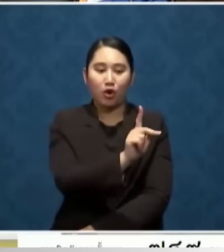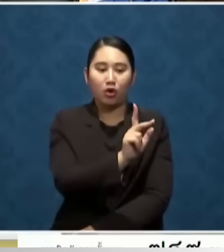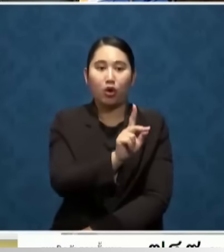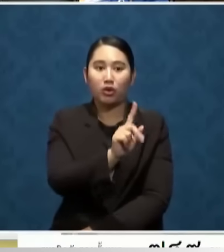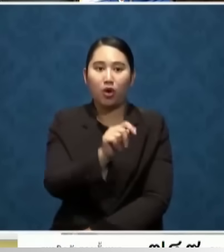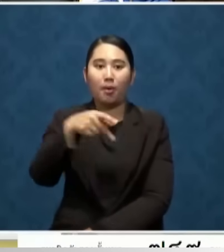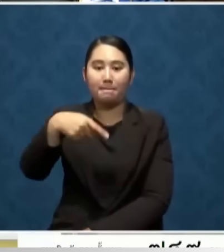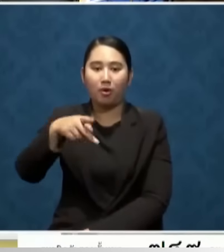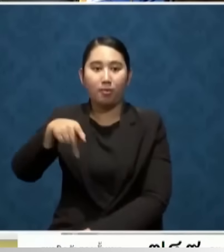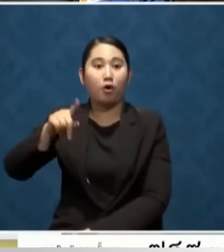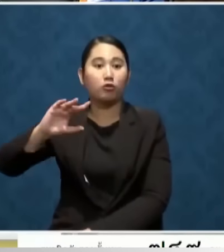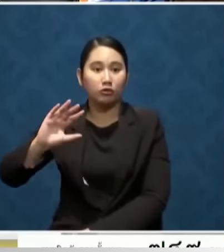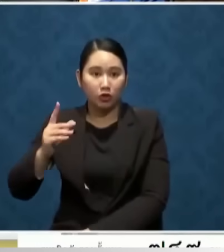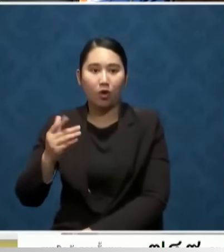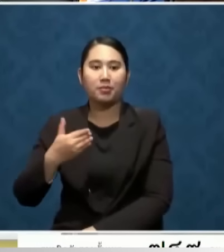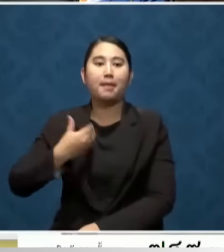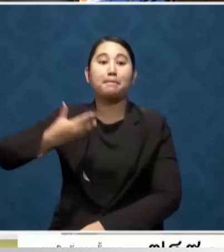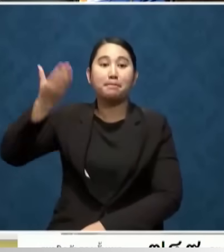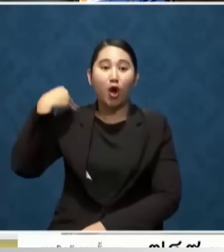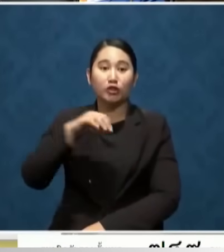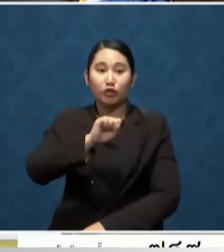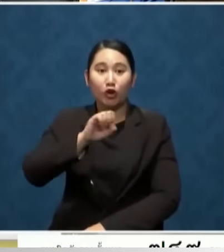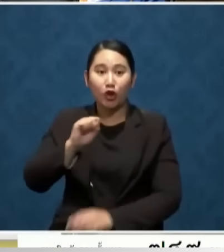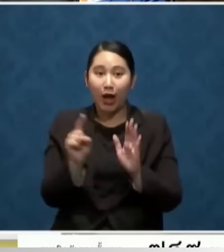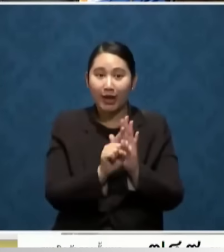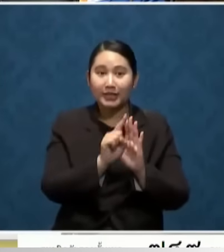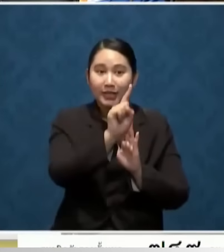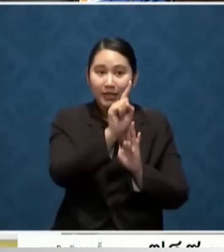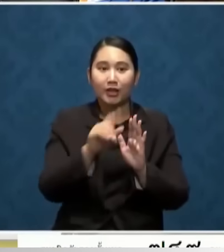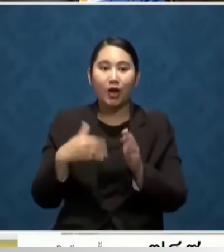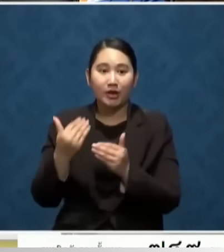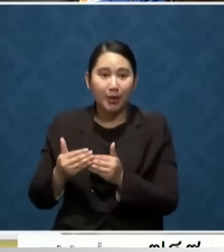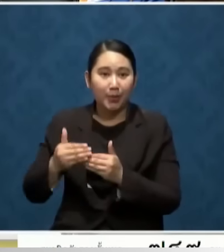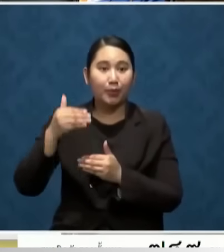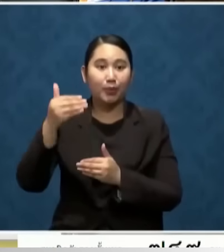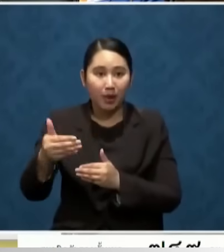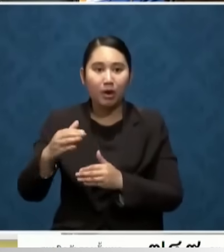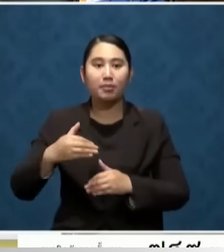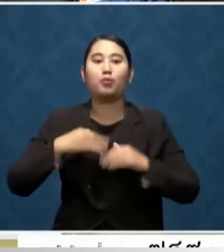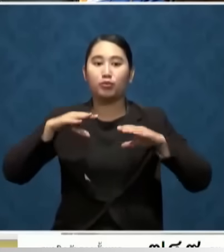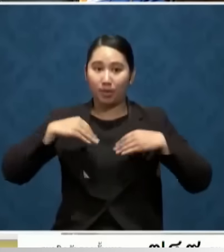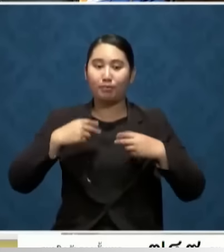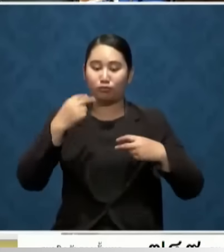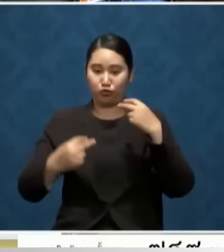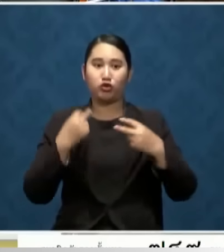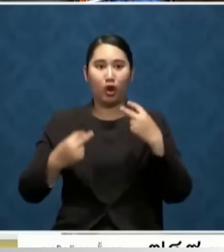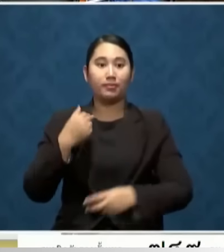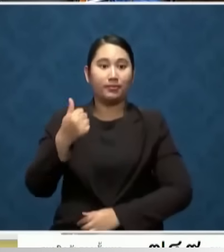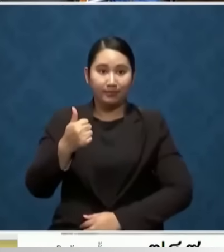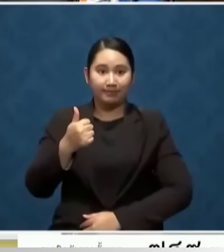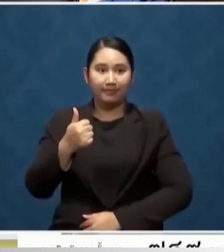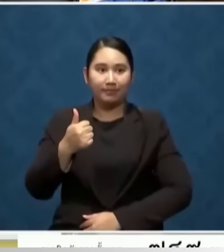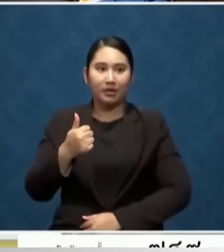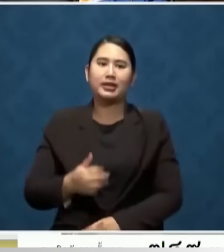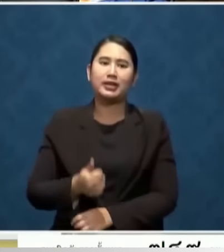กครั้งตั้งแต่เป็นส.ส.ตั้งแต่ครั้งแรกและจนครั้งนี้และครั้งต่อไปและต่อๆไปเพราะผมยอมรับในการตรวจสอบไงครับมันก็ยังดีกว่าบางค